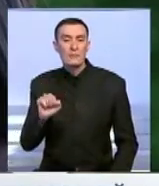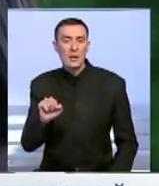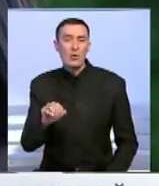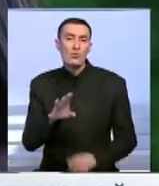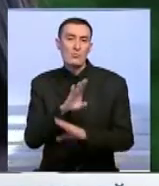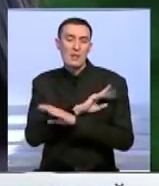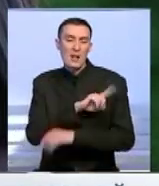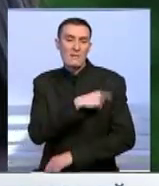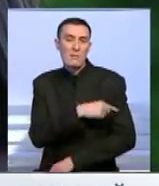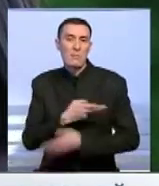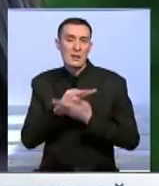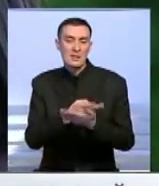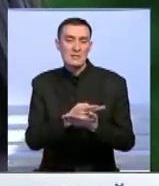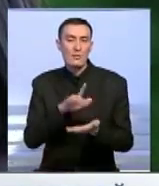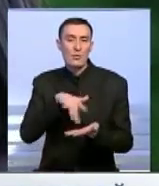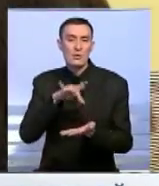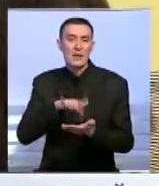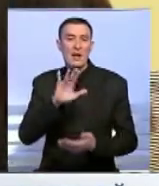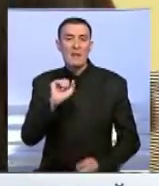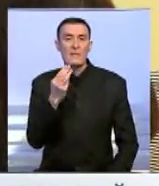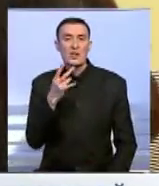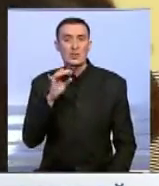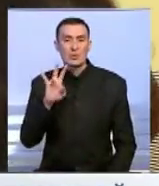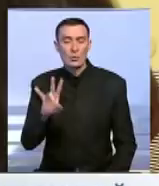умерла в больнице Вашингтона.